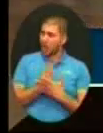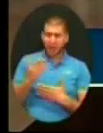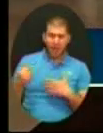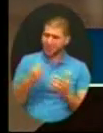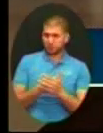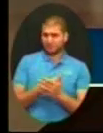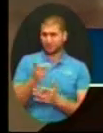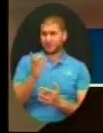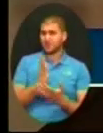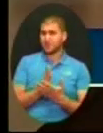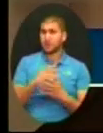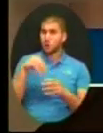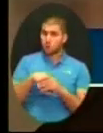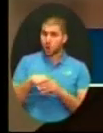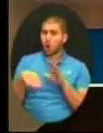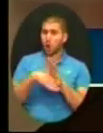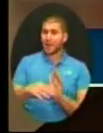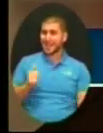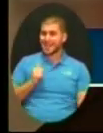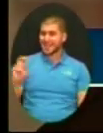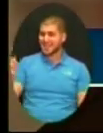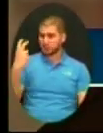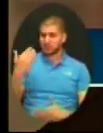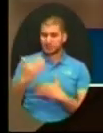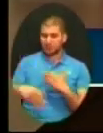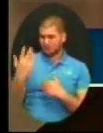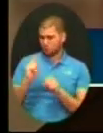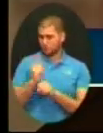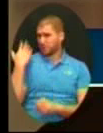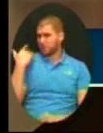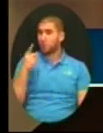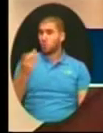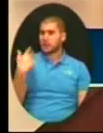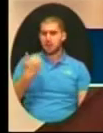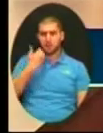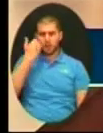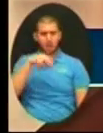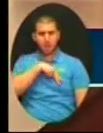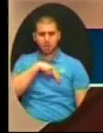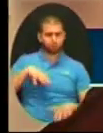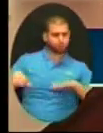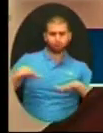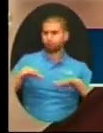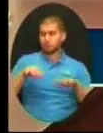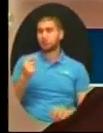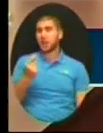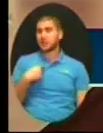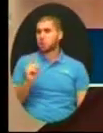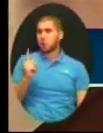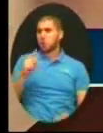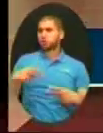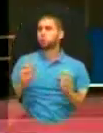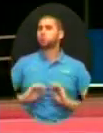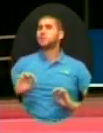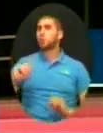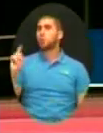האחרון, כולל חוק הגיוס עם סוף המושב האחרון, הוא התגלה כמבוגר אחראי במערכת, ואנחנו לא חוששים משום